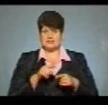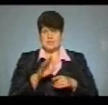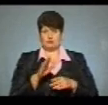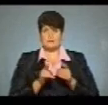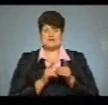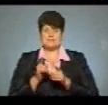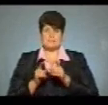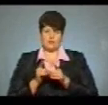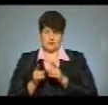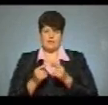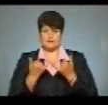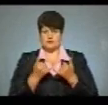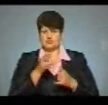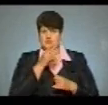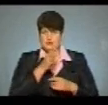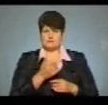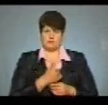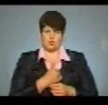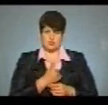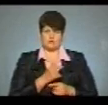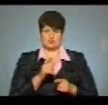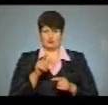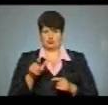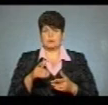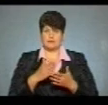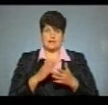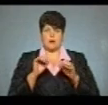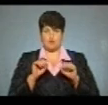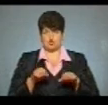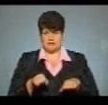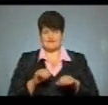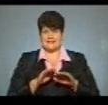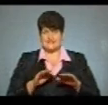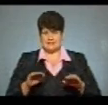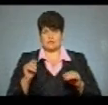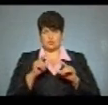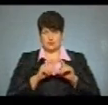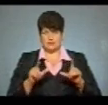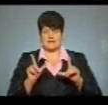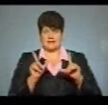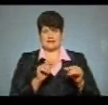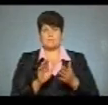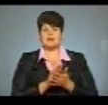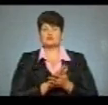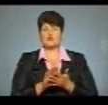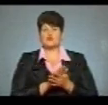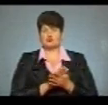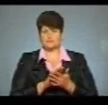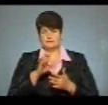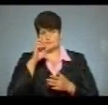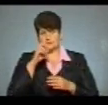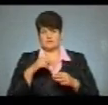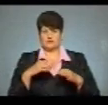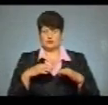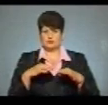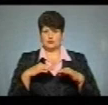змінювати. Але на даний час ми б хотіли, щоб мали люди можливість, діти, школярі, учні їхати безкоштовно, власне, в комунальному транспорті,